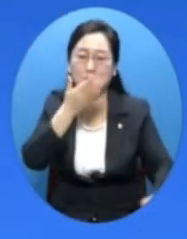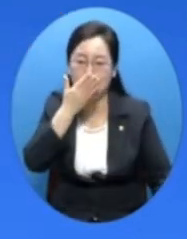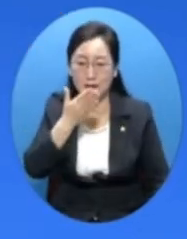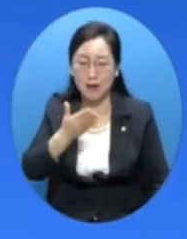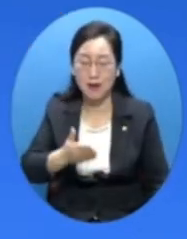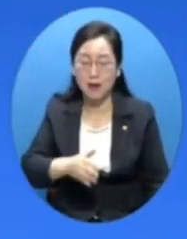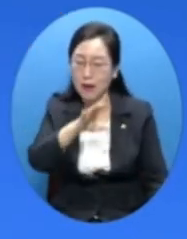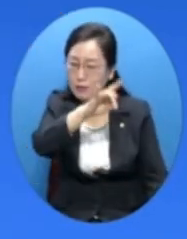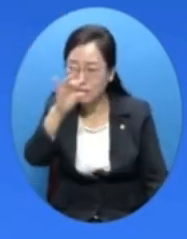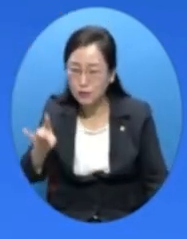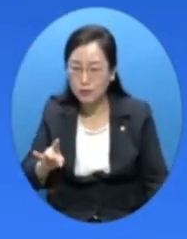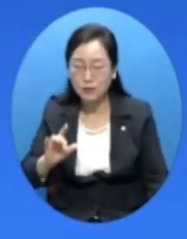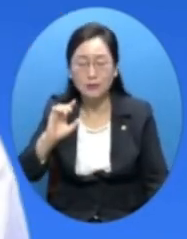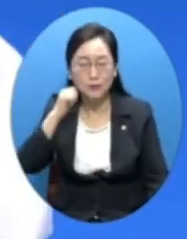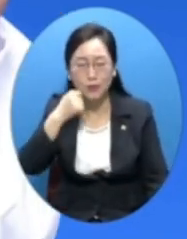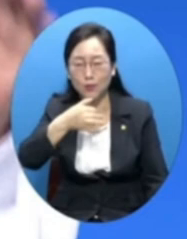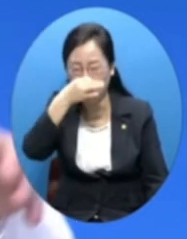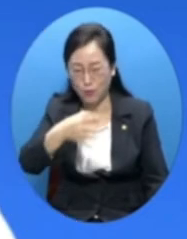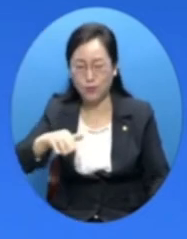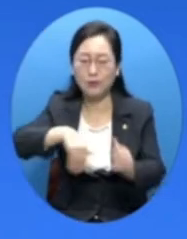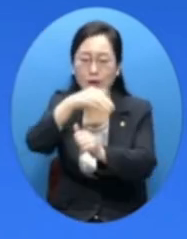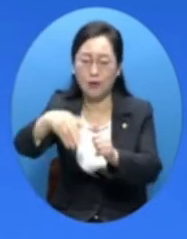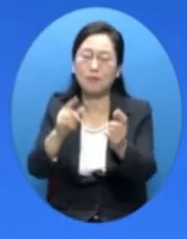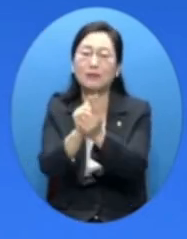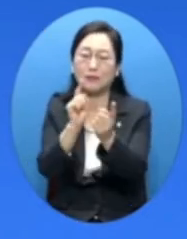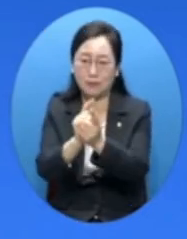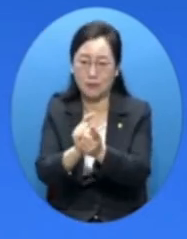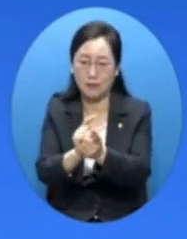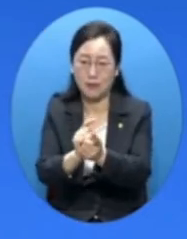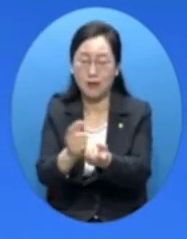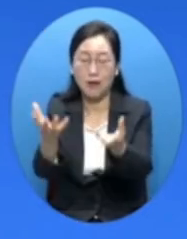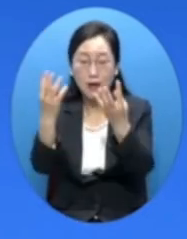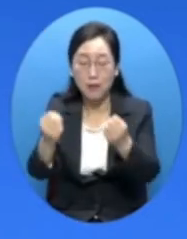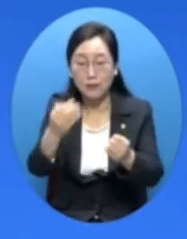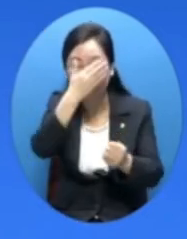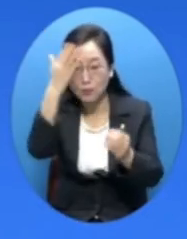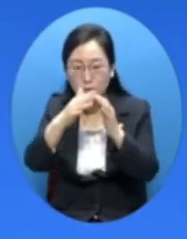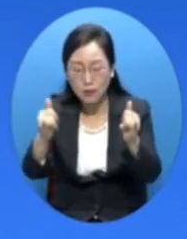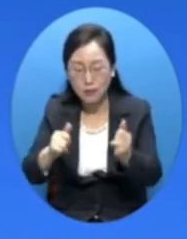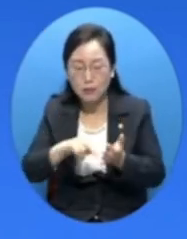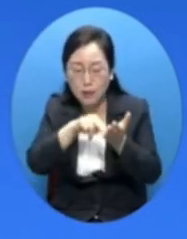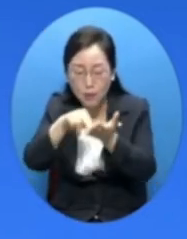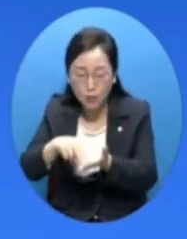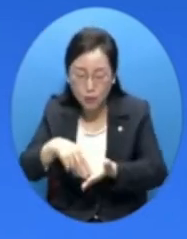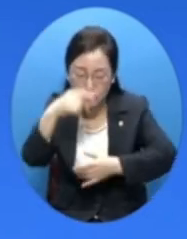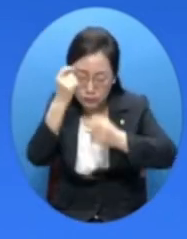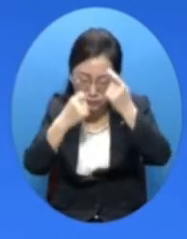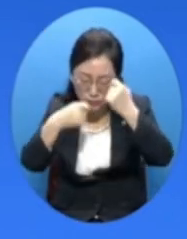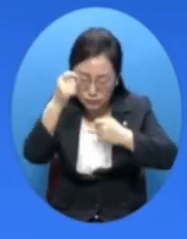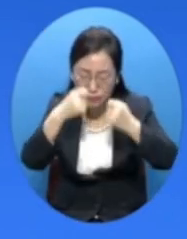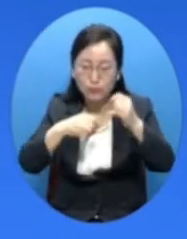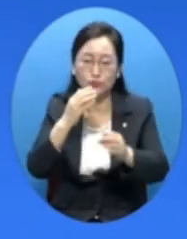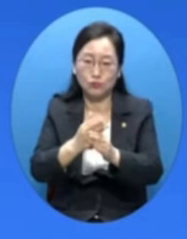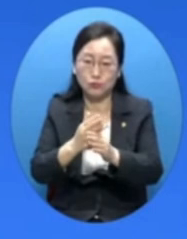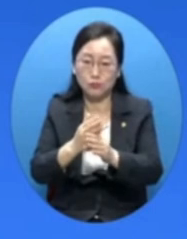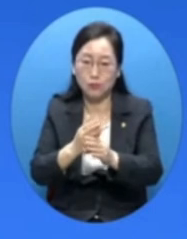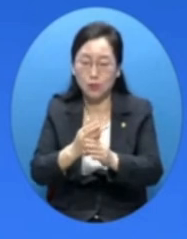어려운 상황에 살아가고 있습니다. 많은 젊은이들이 외로움 속에 웁니다. 방향을